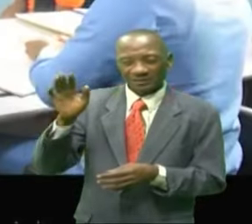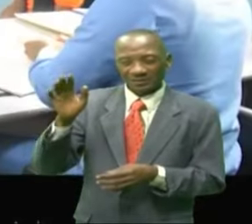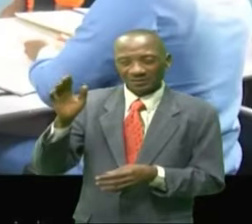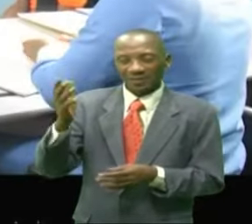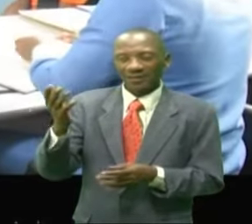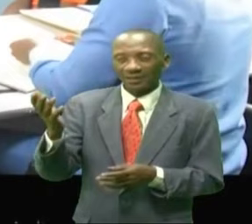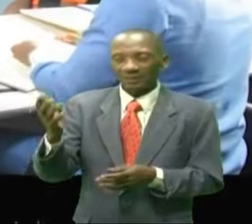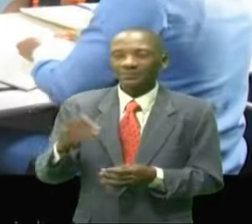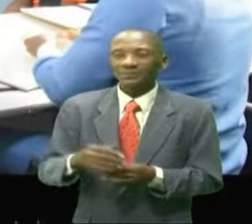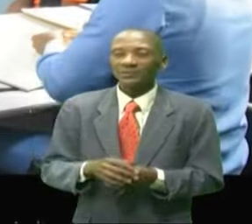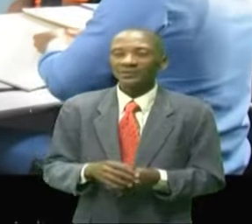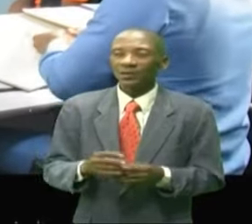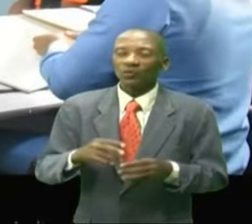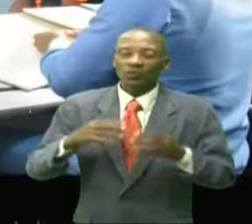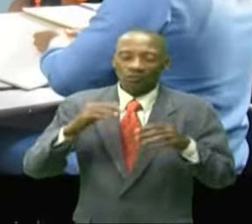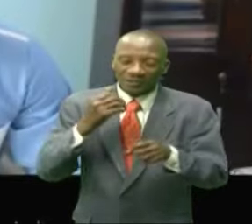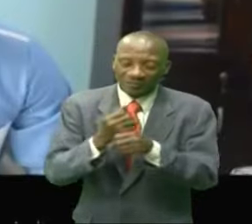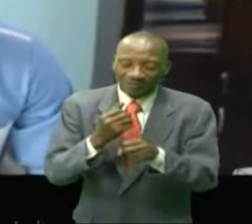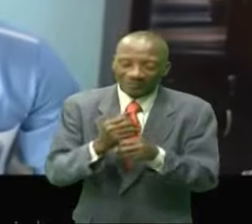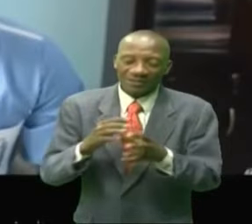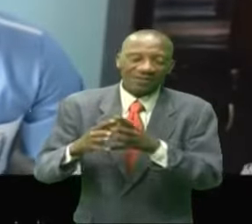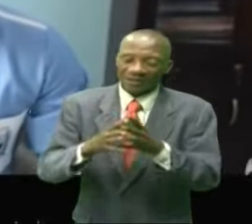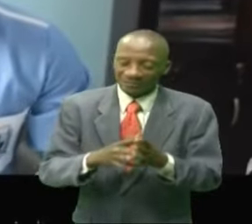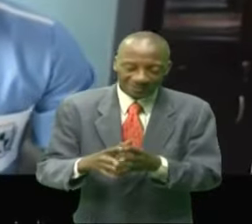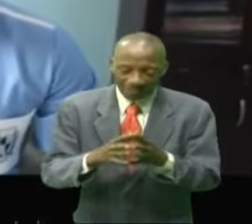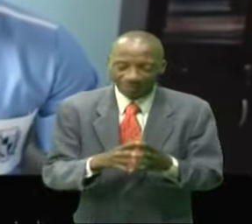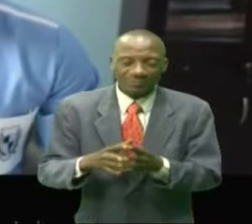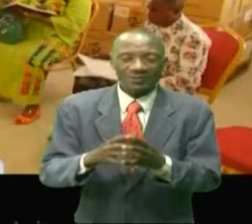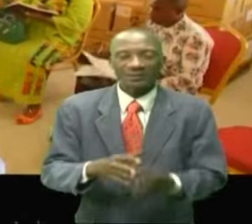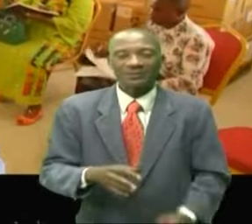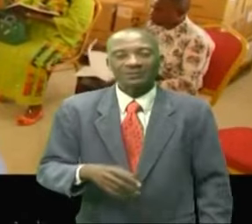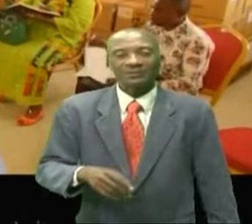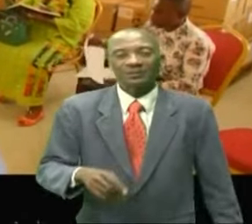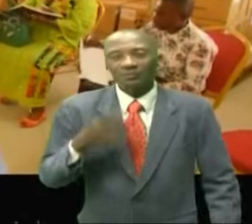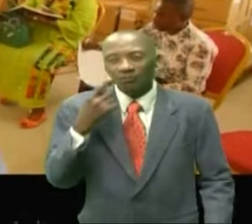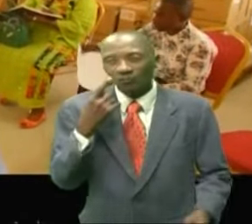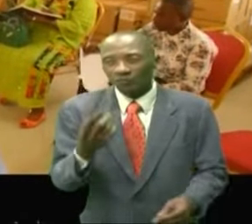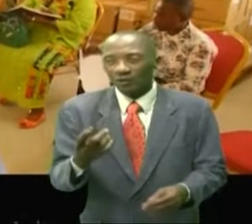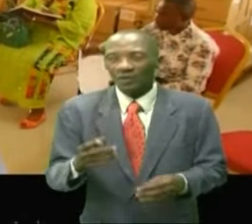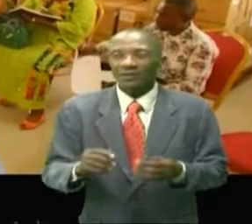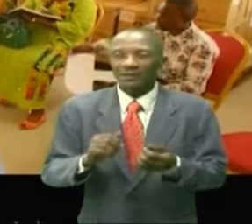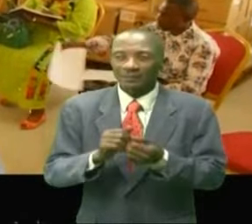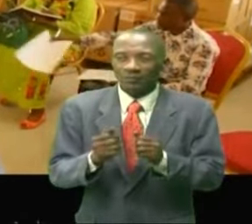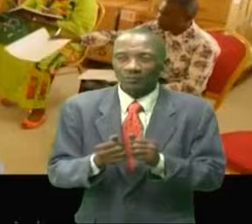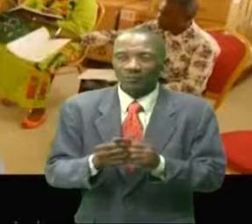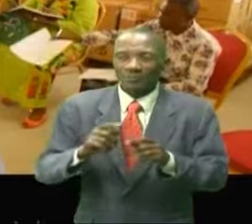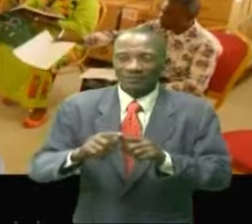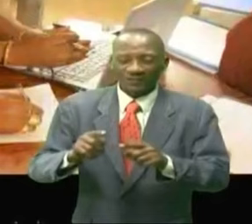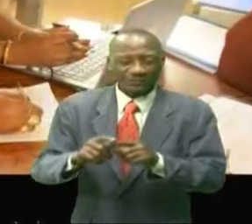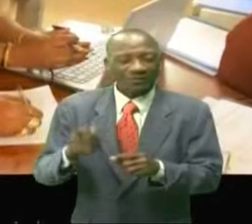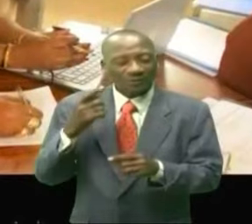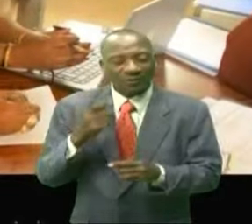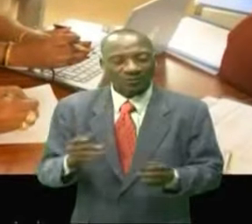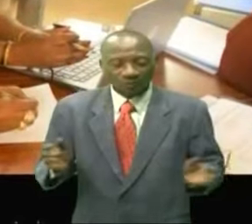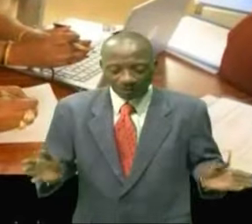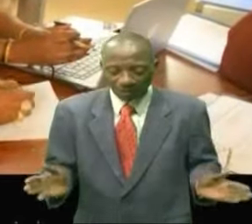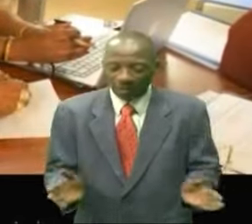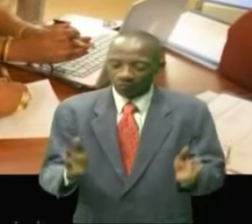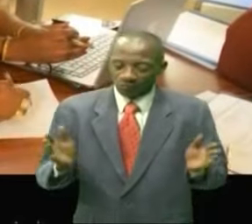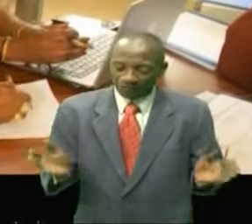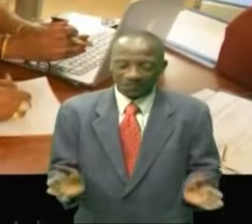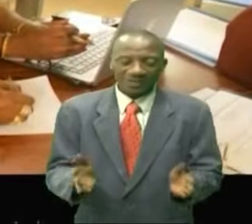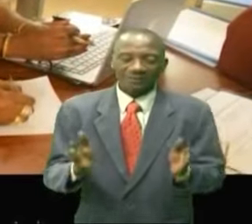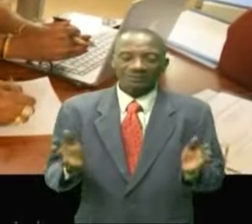de produits tout au long de la chaîne d'approvisionnement. Sachez que du 9 au 20 octobre 2023, une